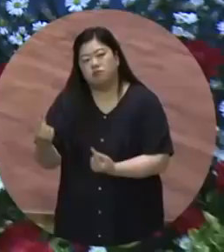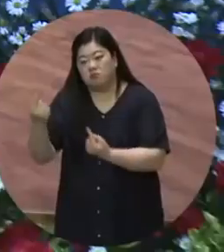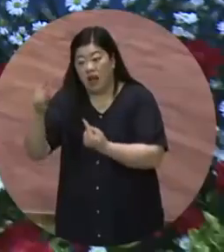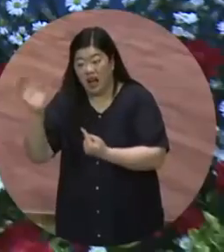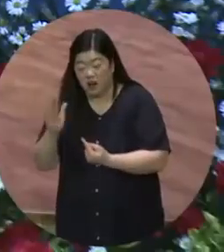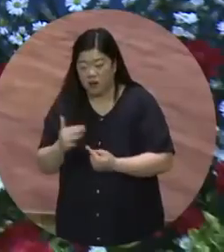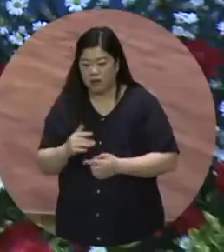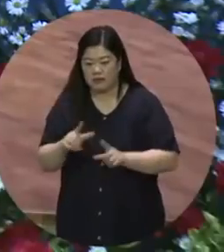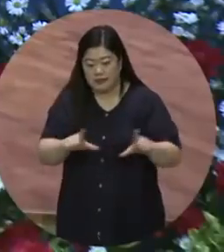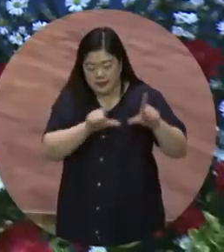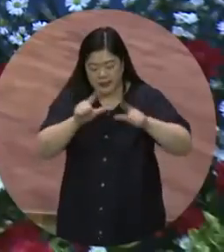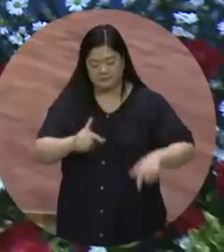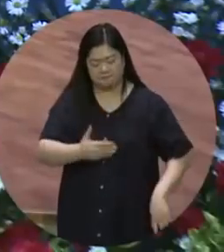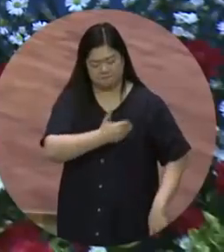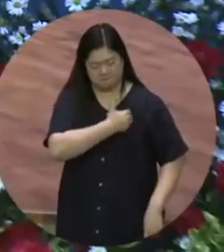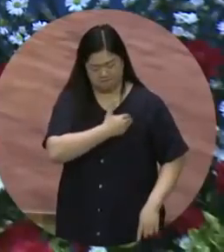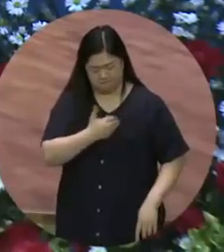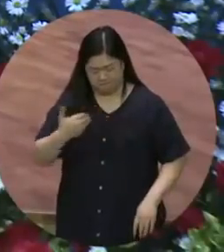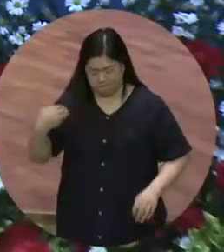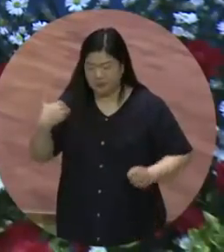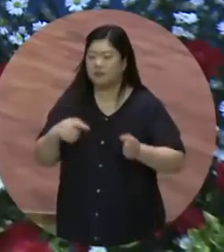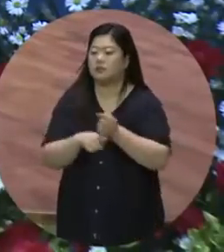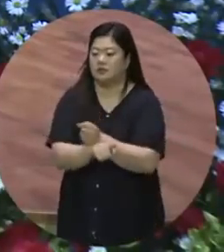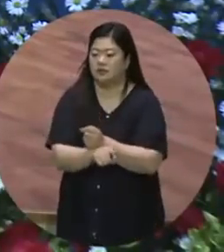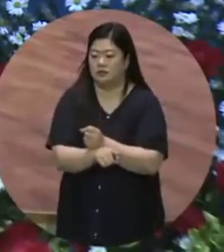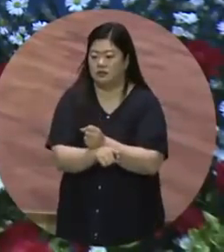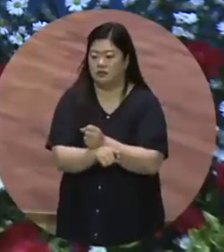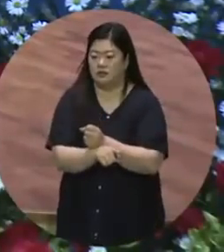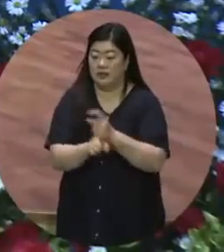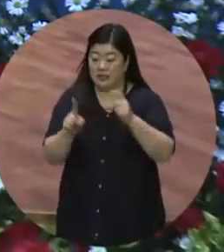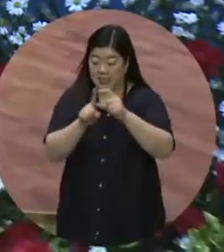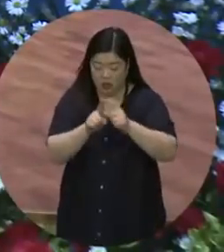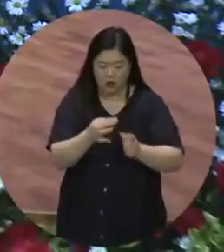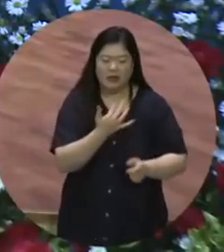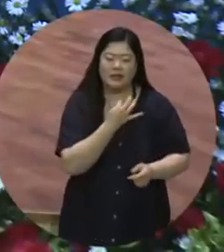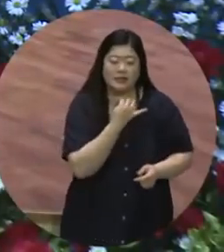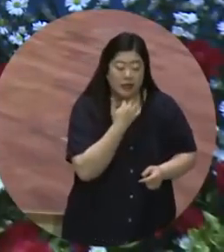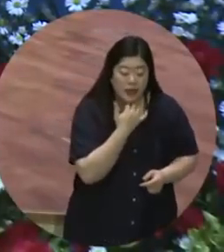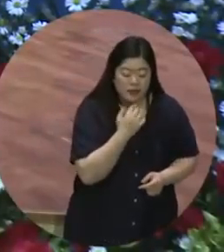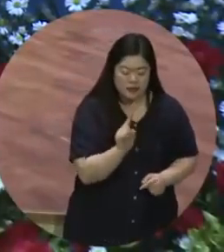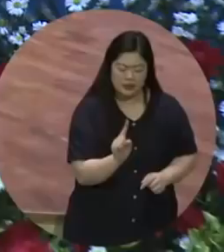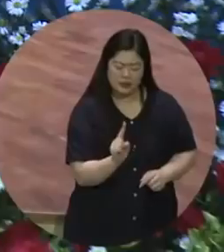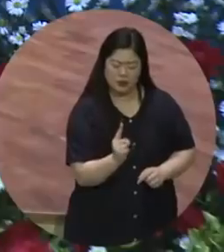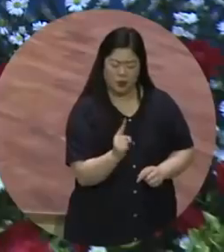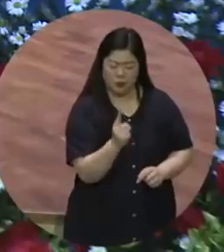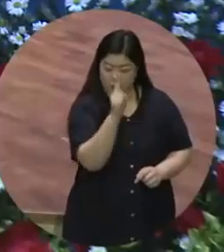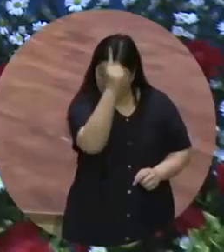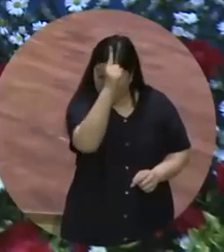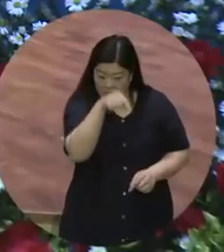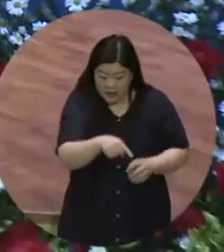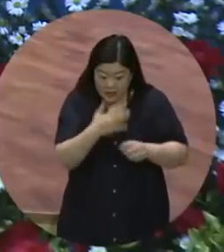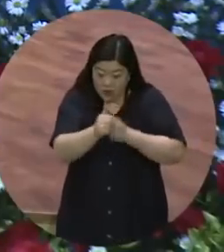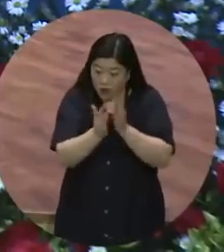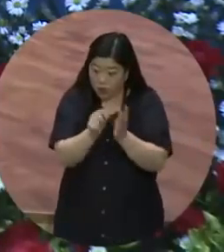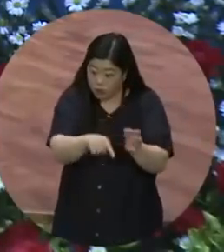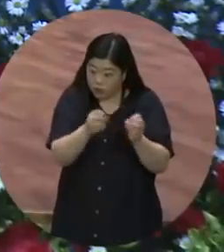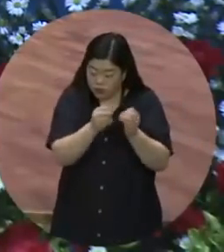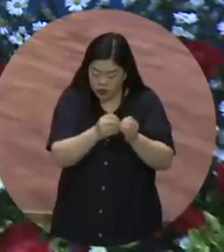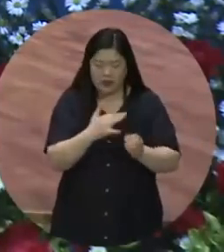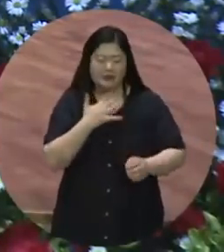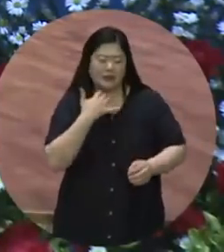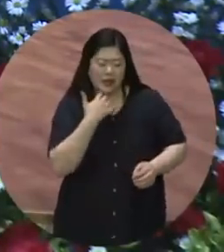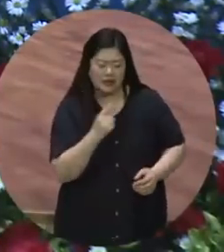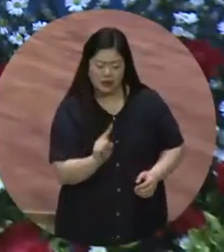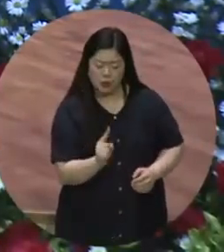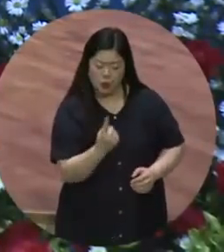만족한 인생, 그런 삶을 살았다는 겁니다. 하나님과 동행하면서 하나님으로 충만한 삶을